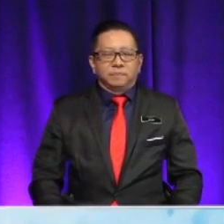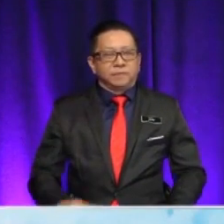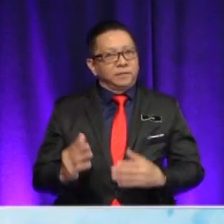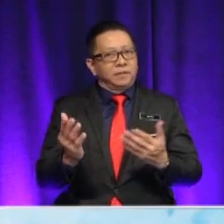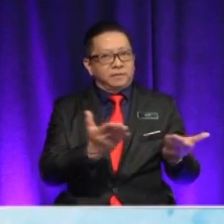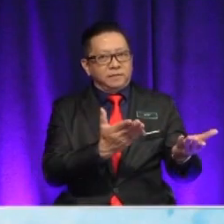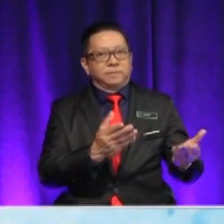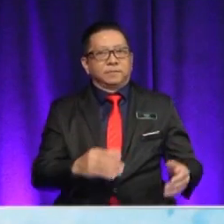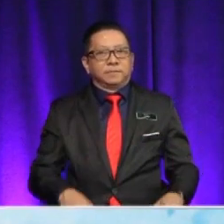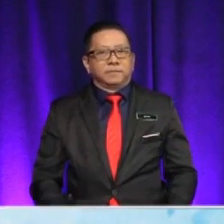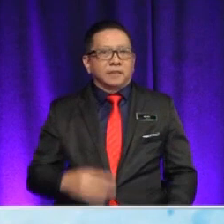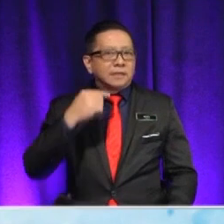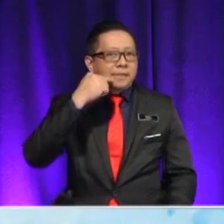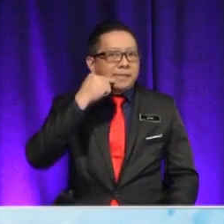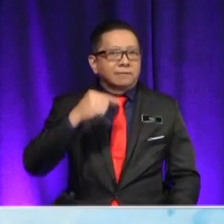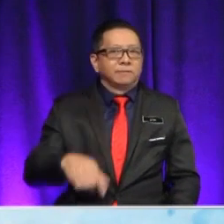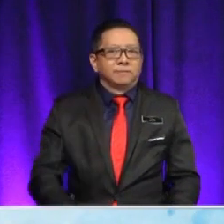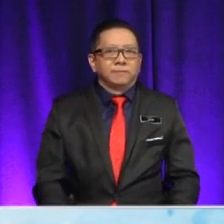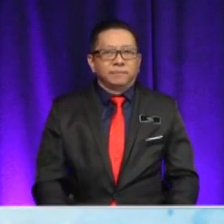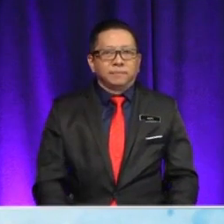Silakan. Kasih. Okey.